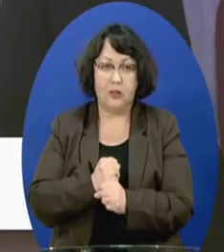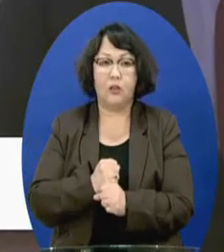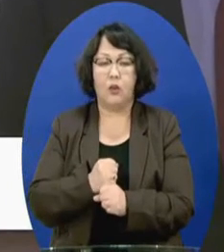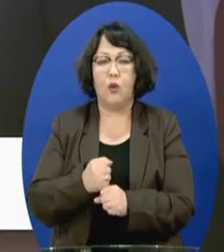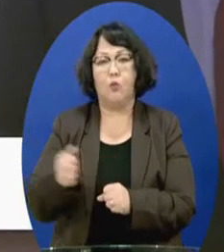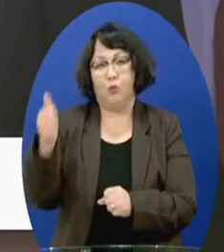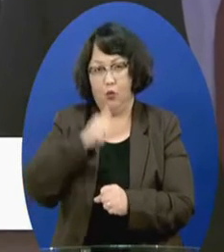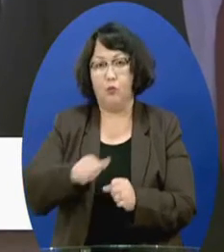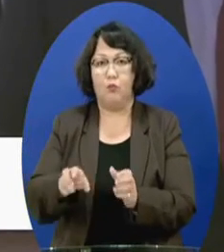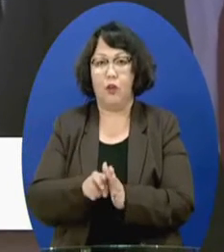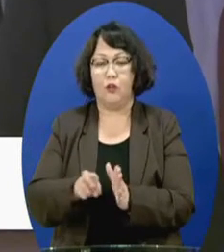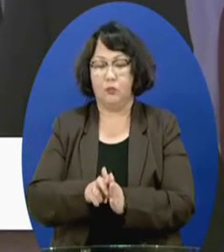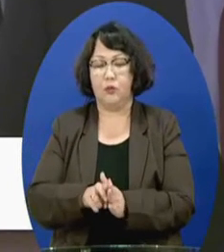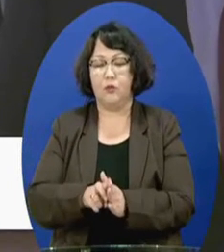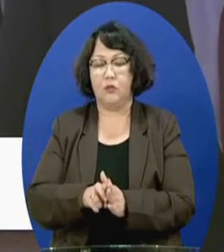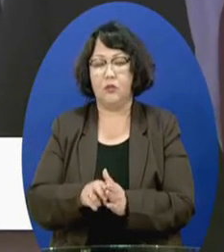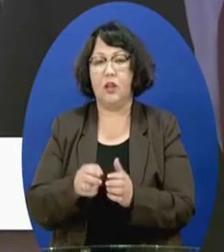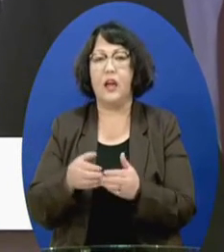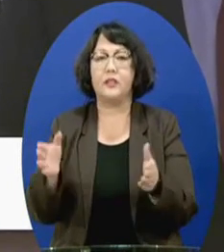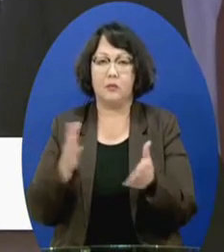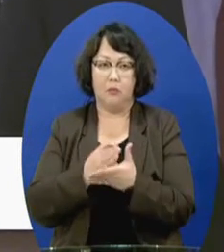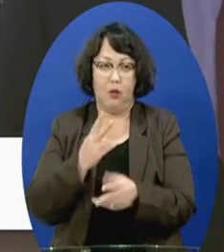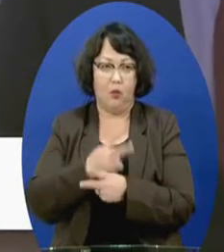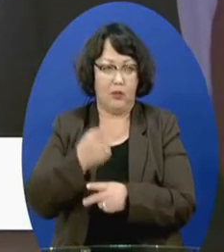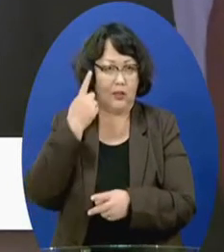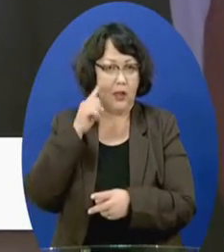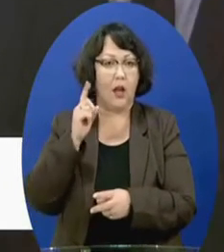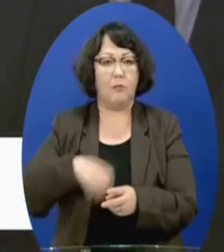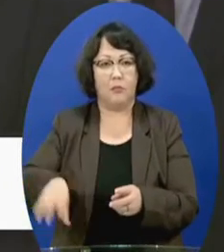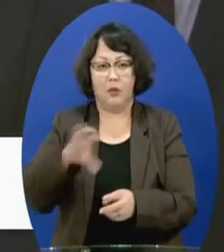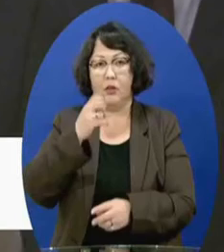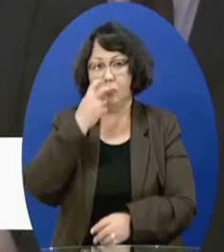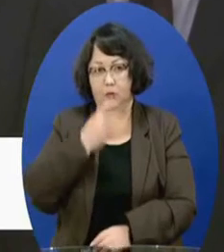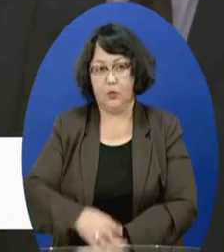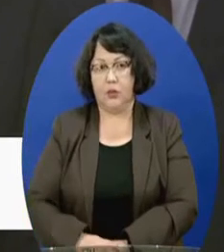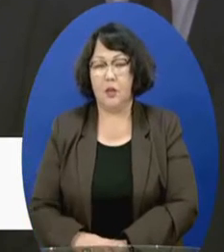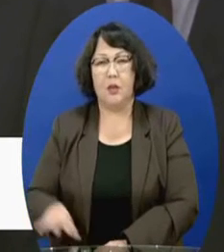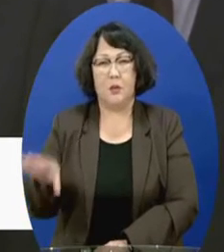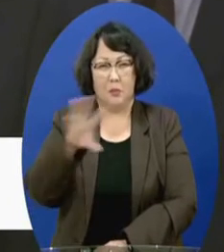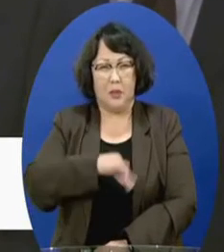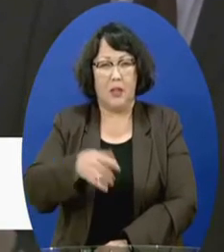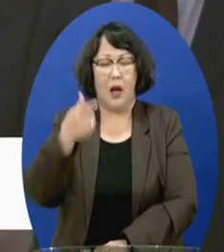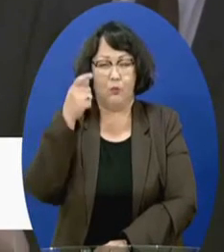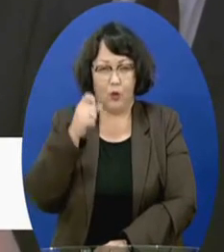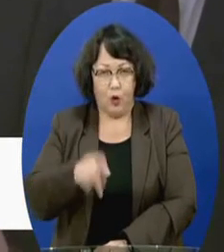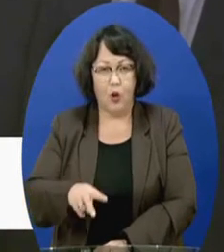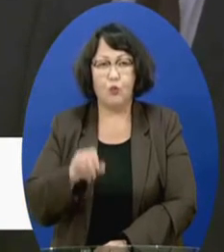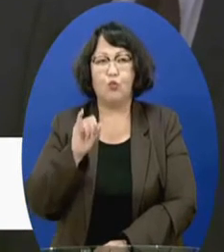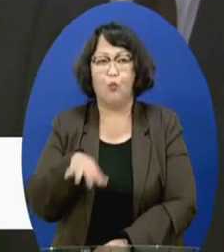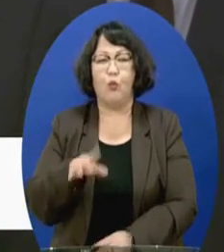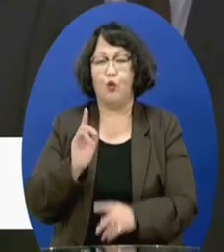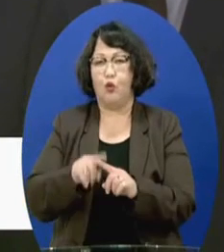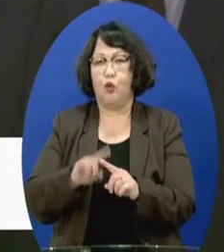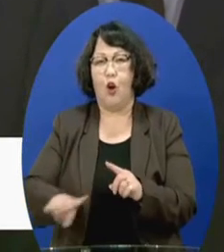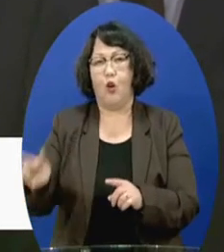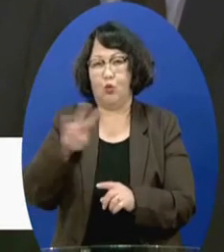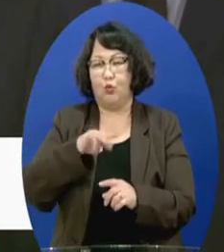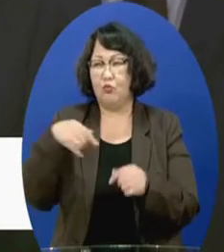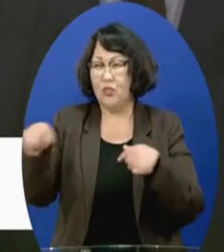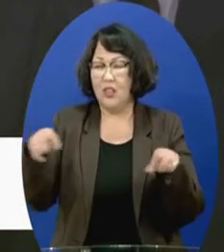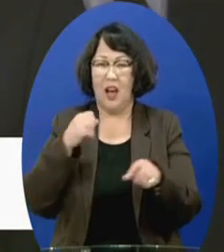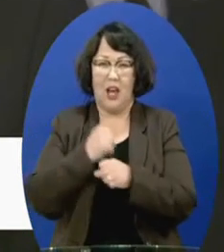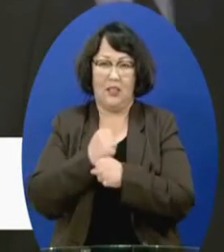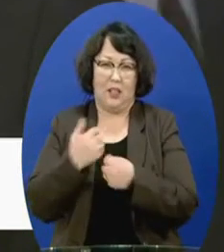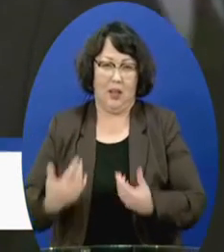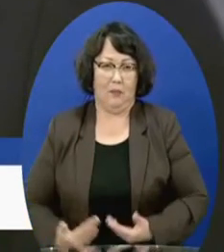бүрэн одоо болцоо бүрцэн гэж хууль санаачлагч бид нэр үзэж байгаа маа. Бидний хамгийн гол юм бол энэ орон нутгийн одоо ажил амьдралыг зохицуулах